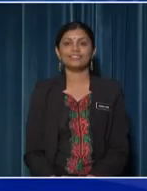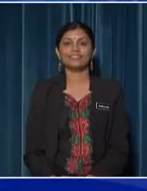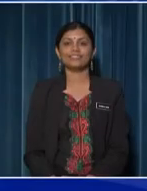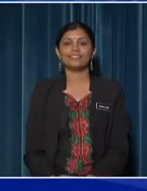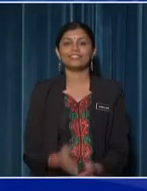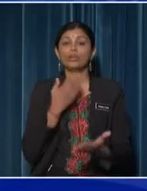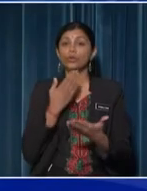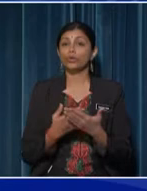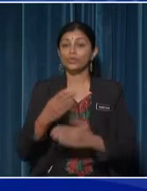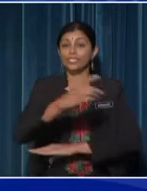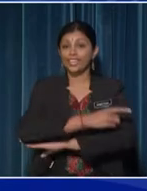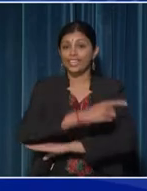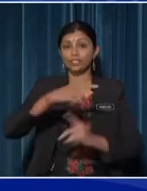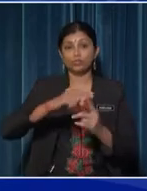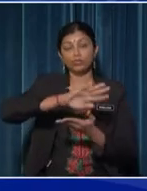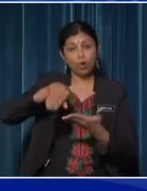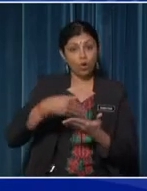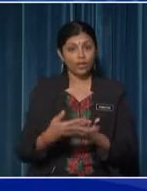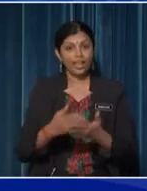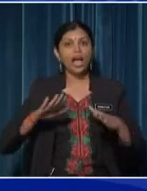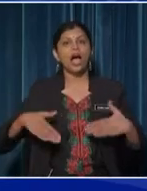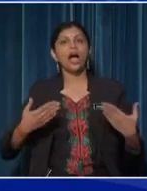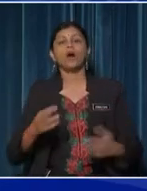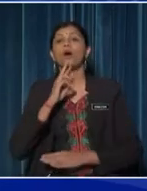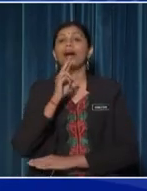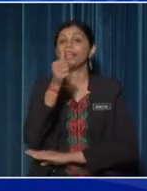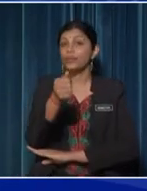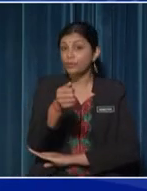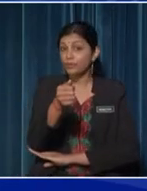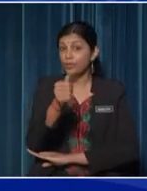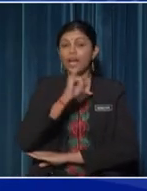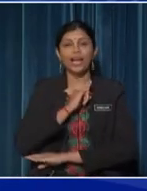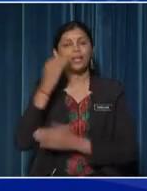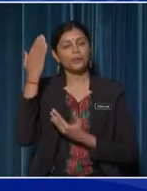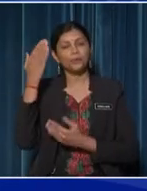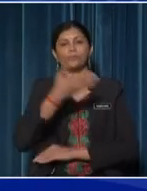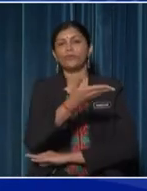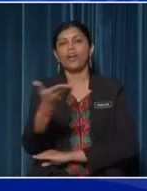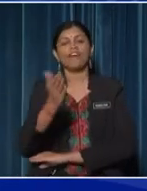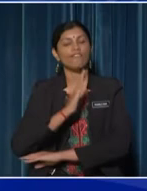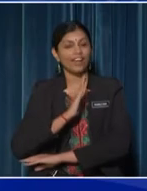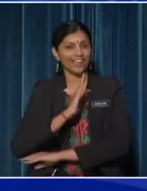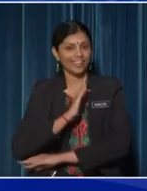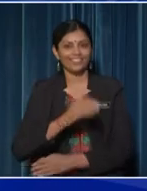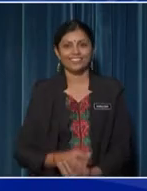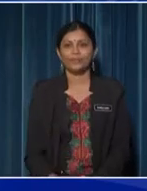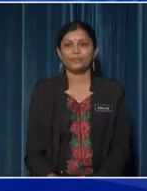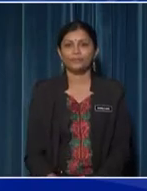Assalamualaikum warahmatullahi wabarakatuh Bagaimana dengan anda hari ini? Saya harap anda baik-baik dan gembira